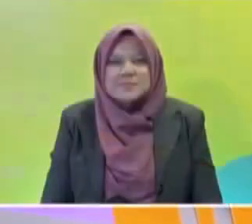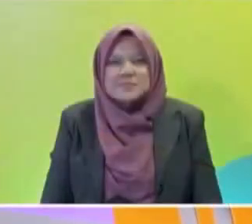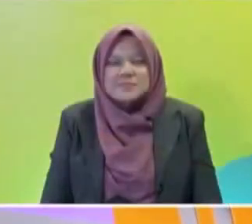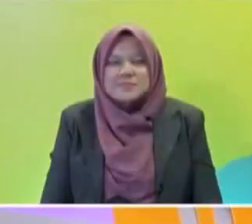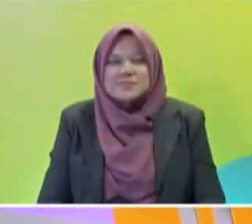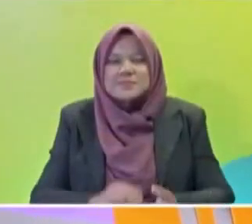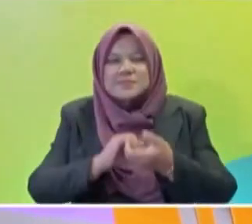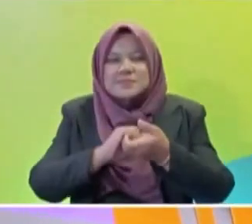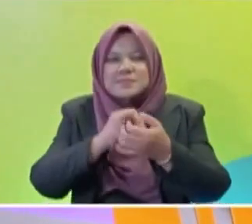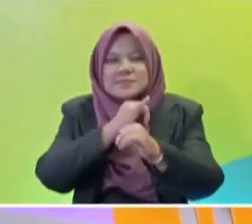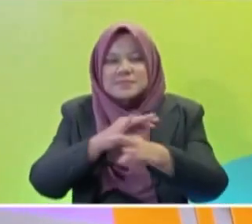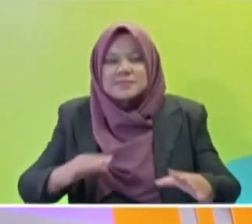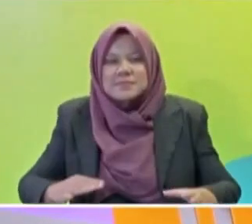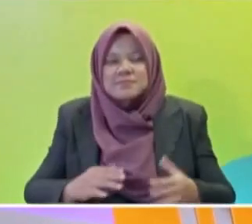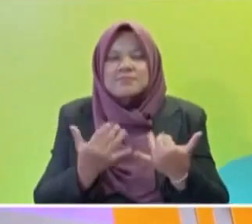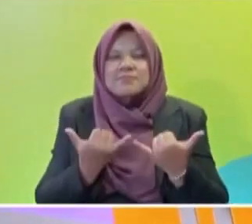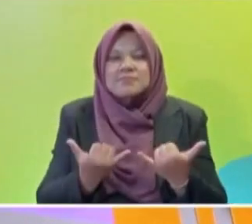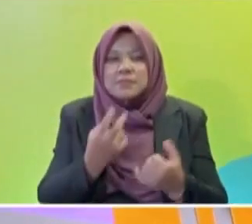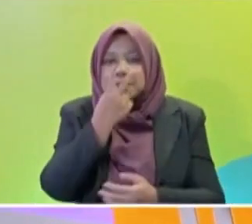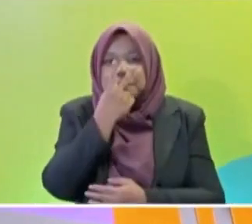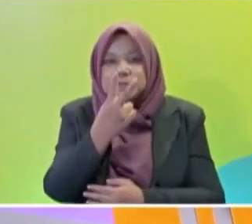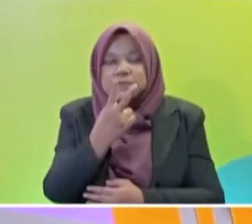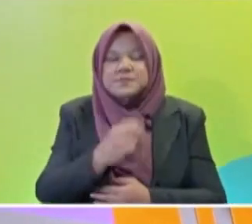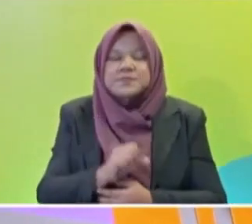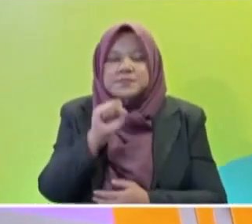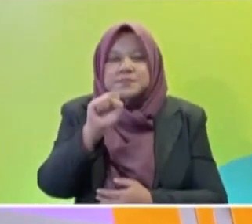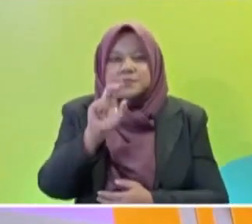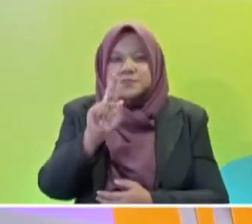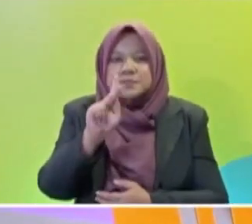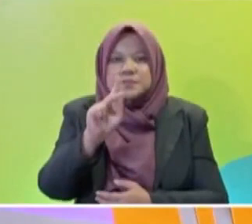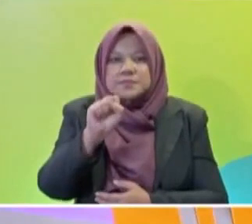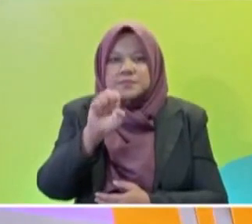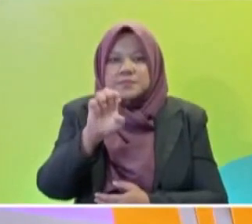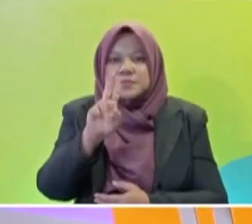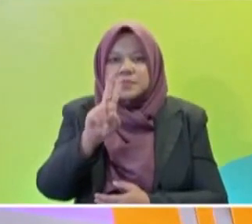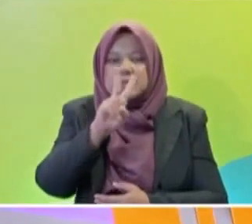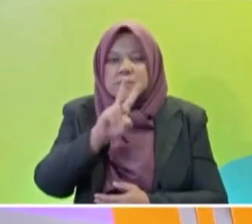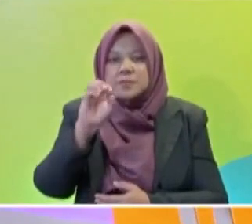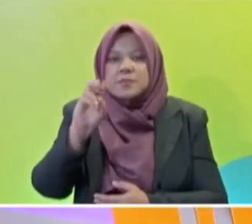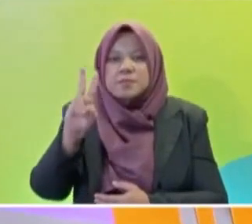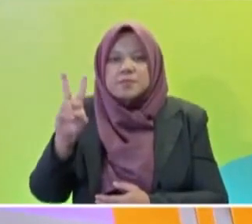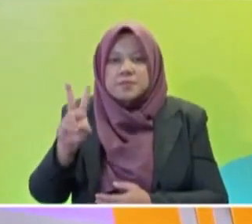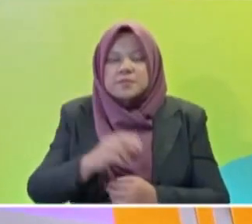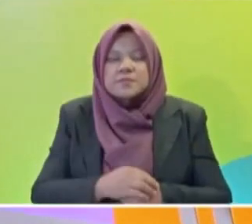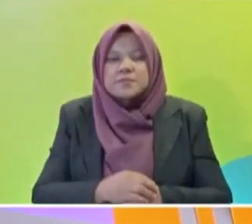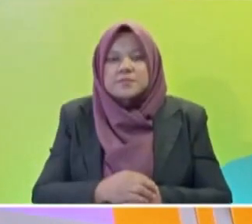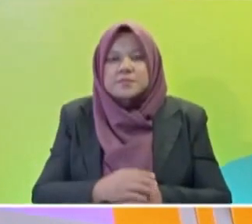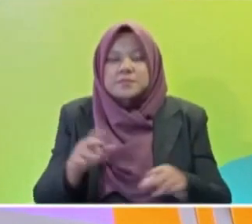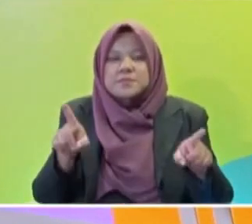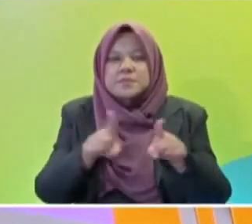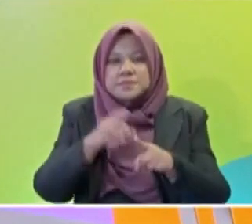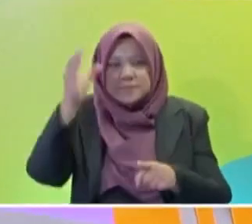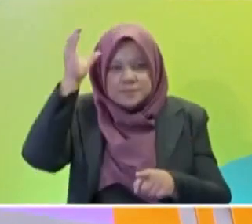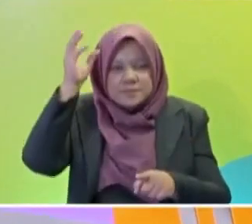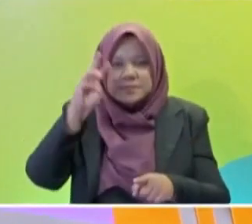salam sejahtera semua anda sedang menonton slot sukses SPM 2022 bersama saya Chris MJ selaku pengacara